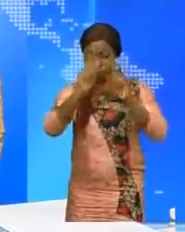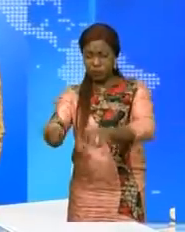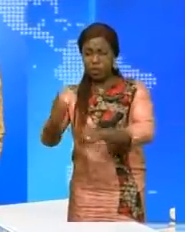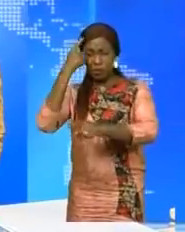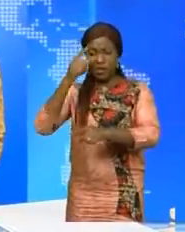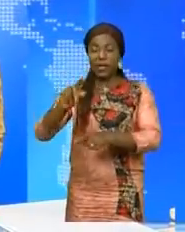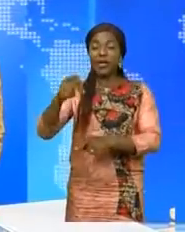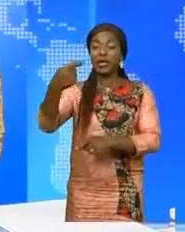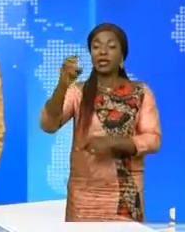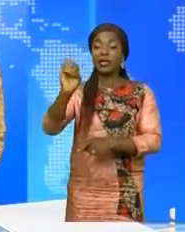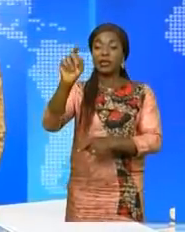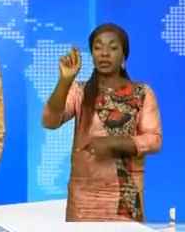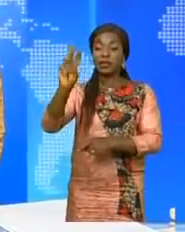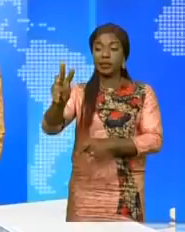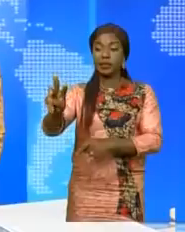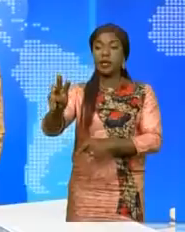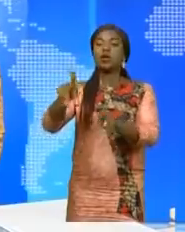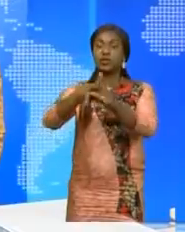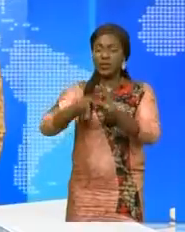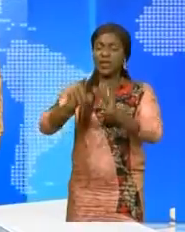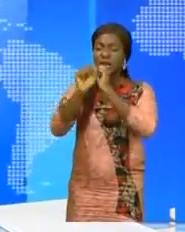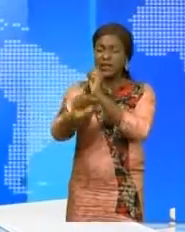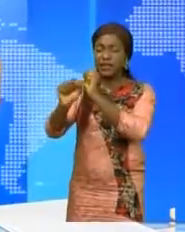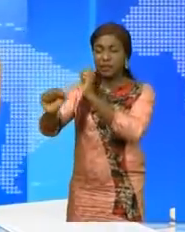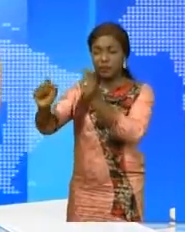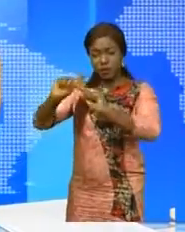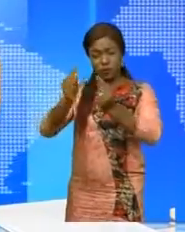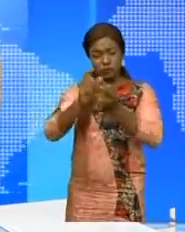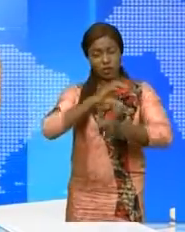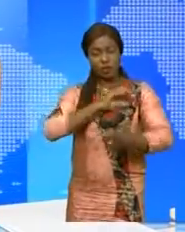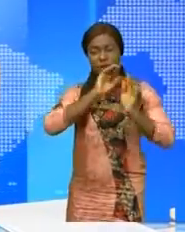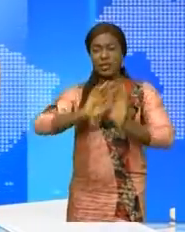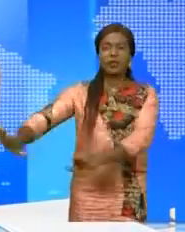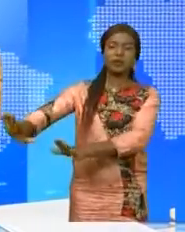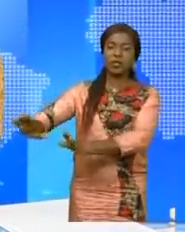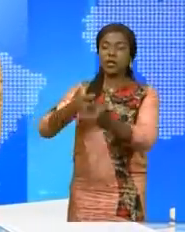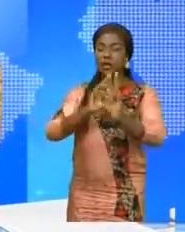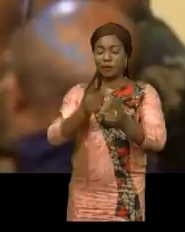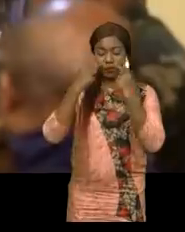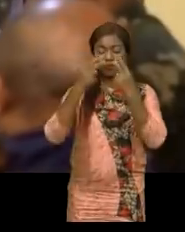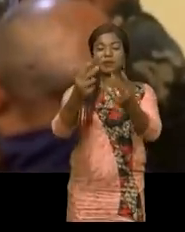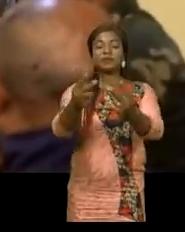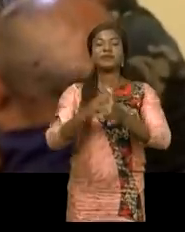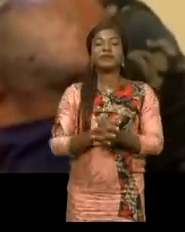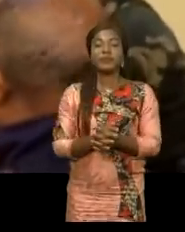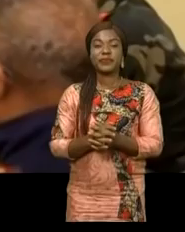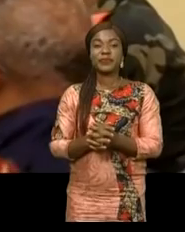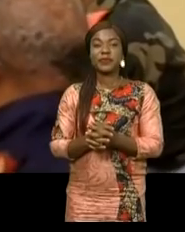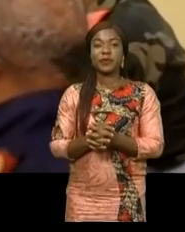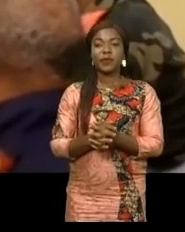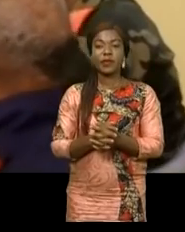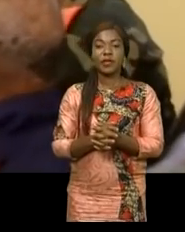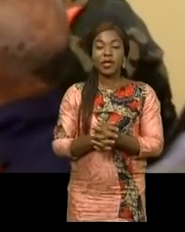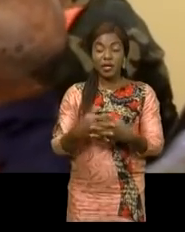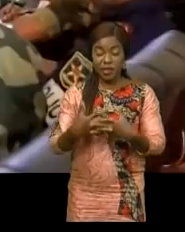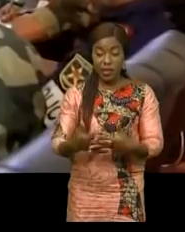getty sur place il a sensibilisé les groupes armés a déposé les armes militaires dans ses reportages les gars sont au service de